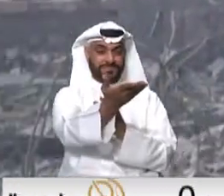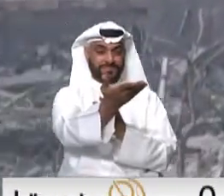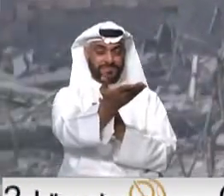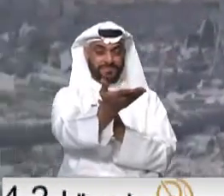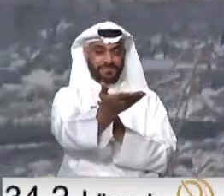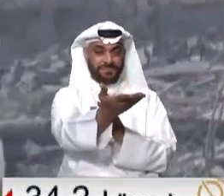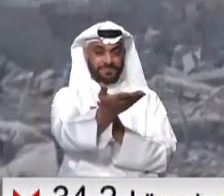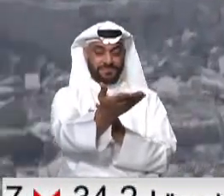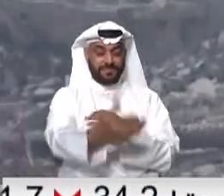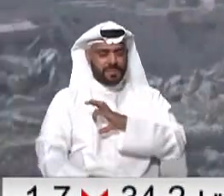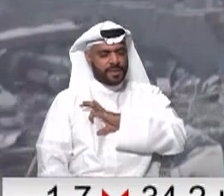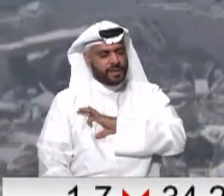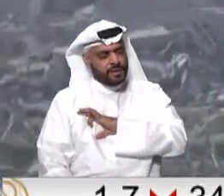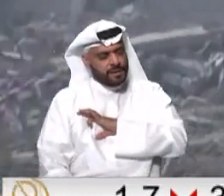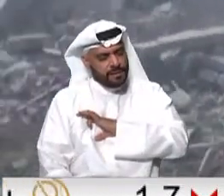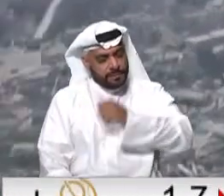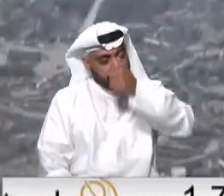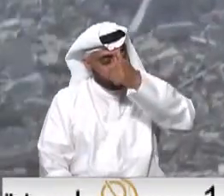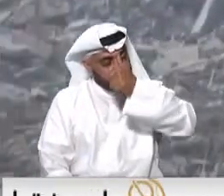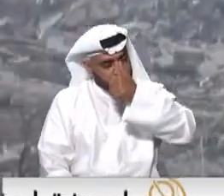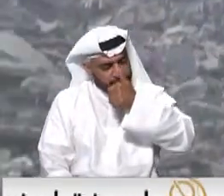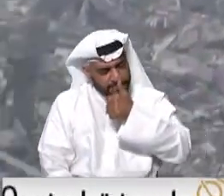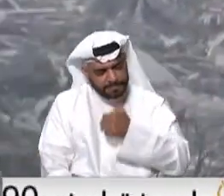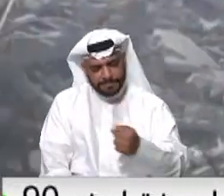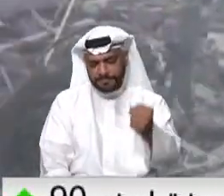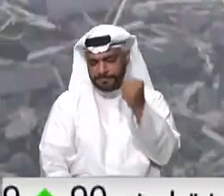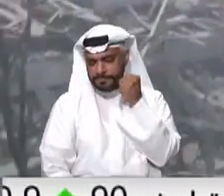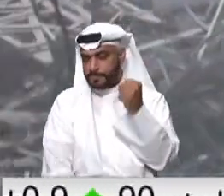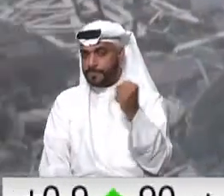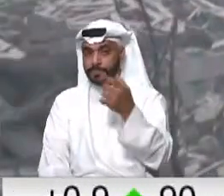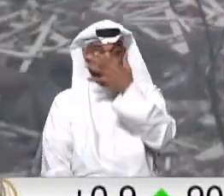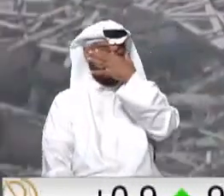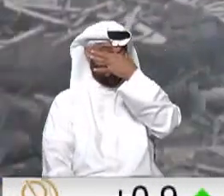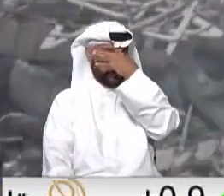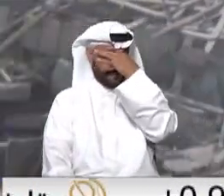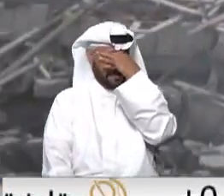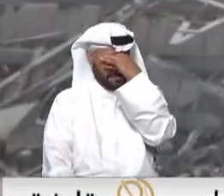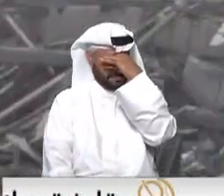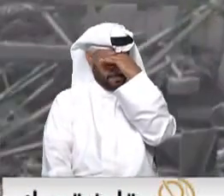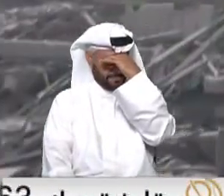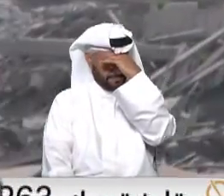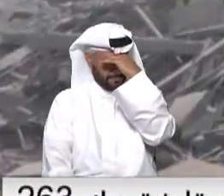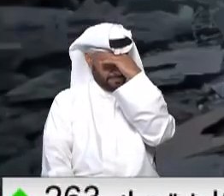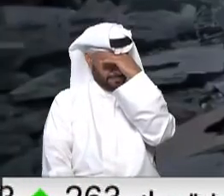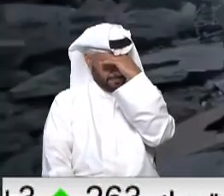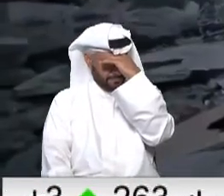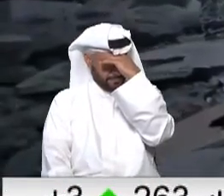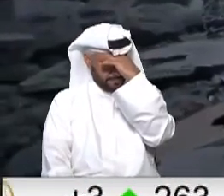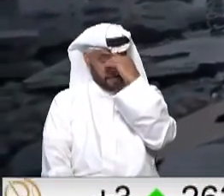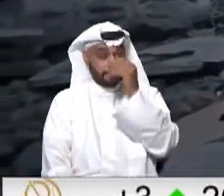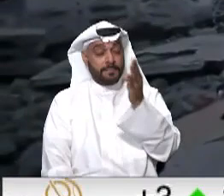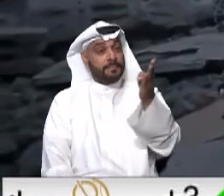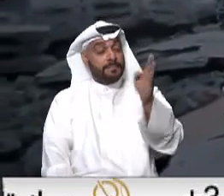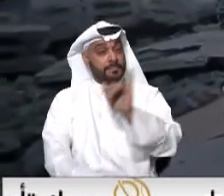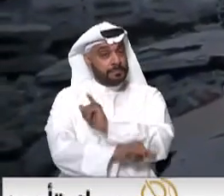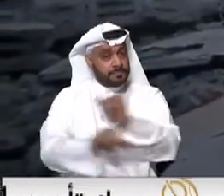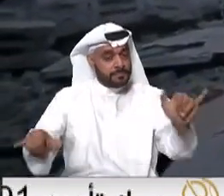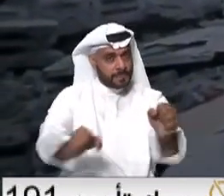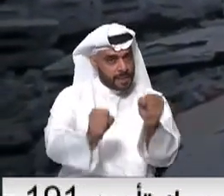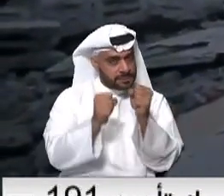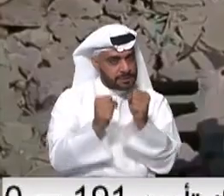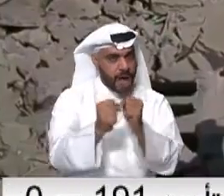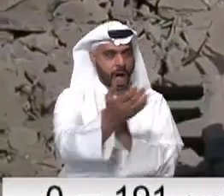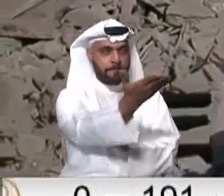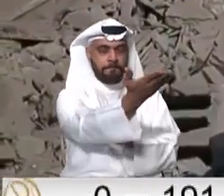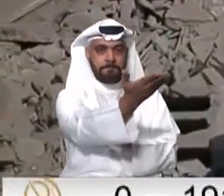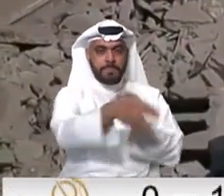امن جثث باتت تملا المكان واحياء يبحثون عن الا ولا يجد سكان غزه